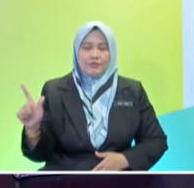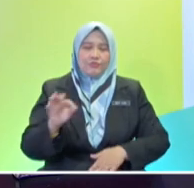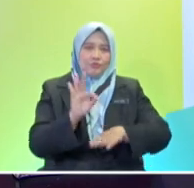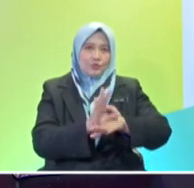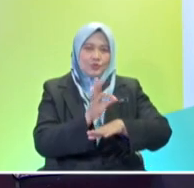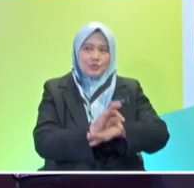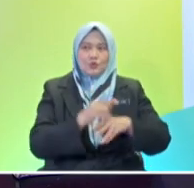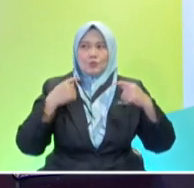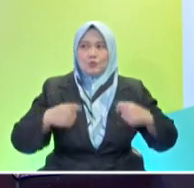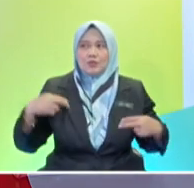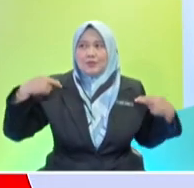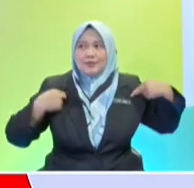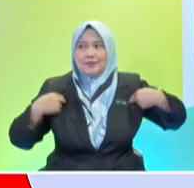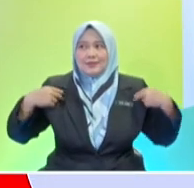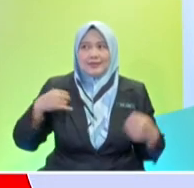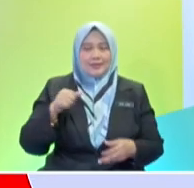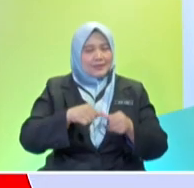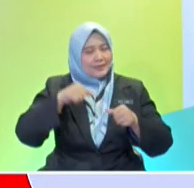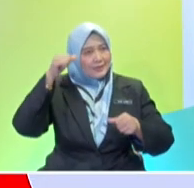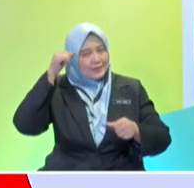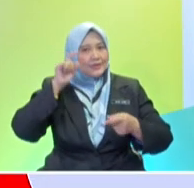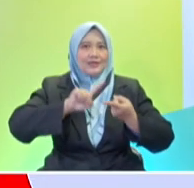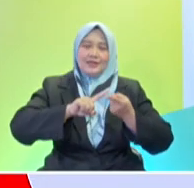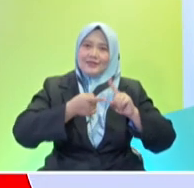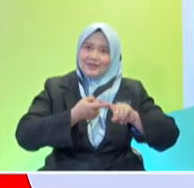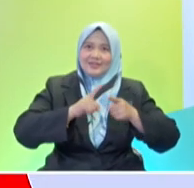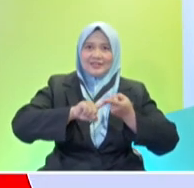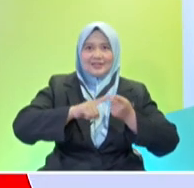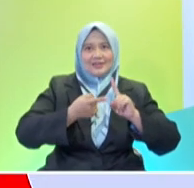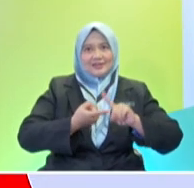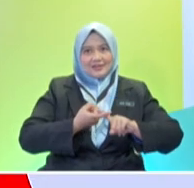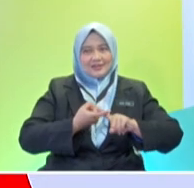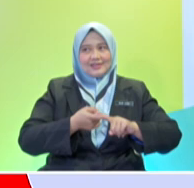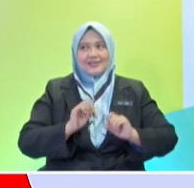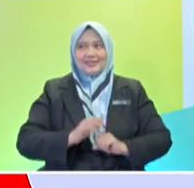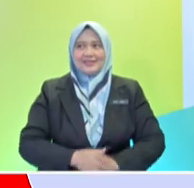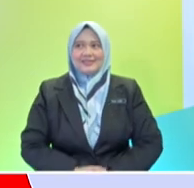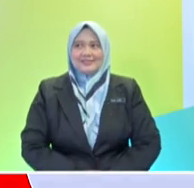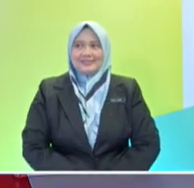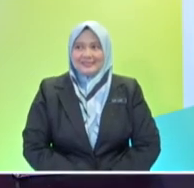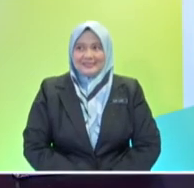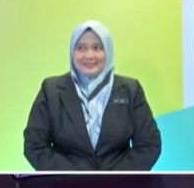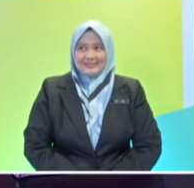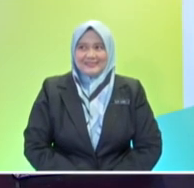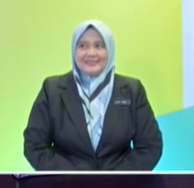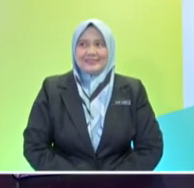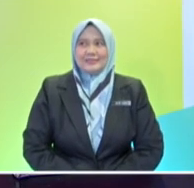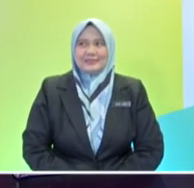haiwan. Ingatlah rakan-rakan. Ingatlah rakan-rakan.